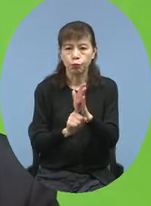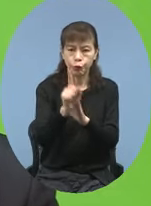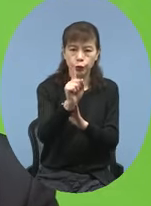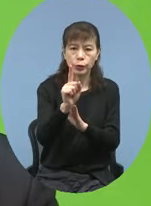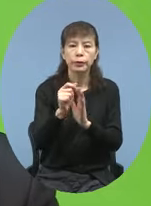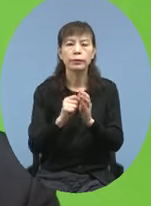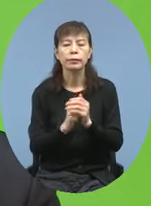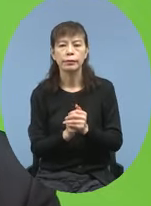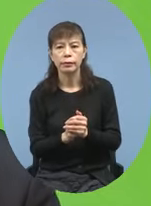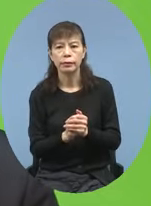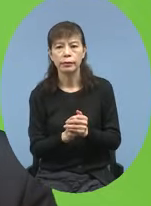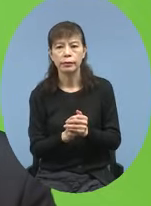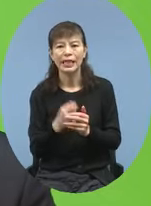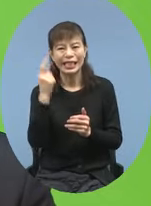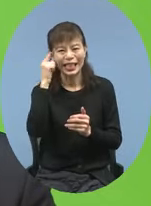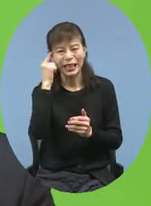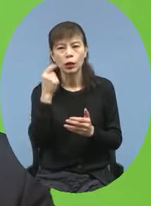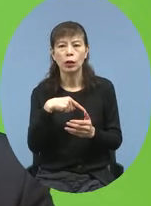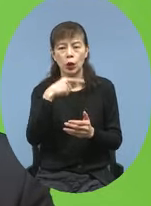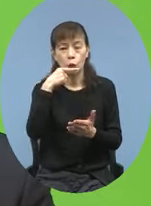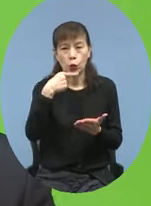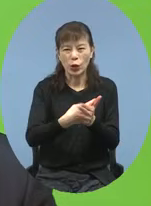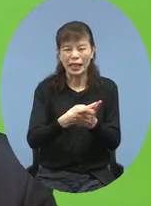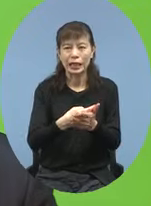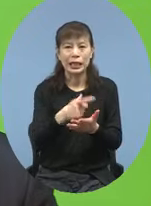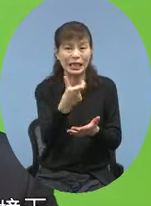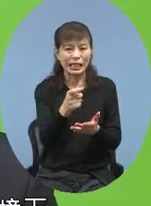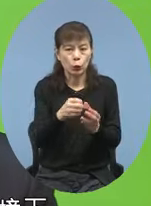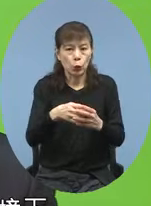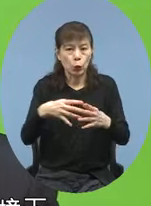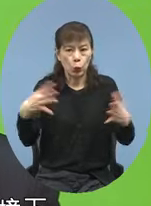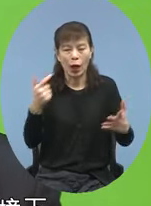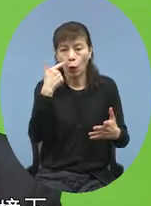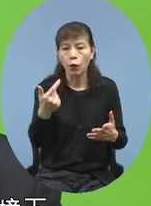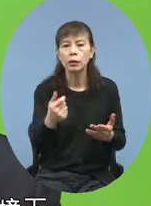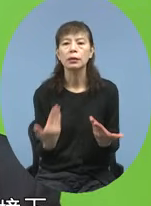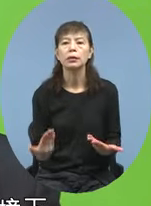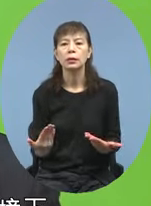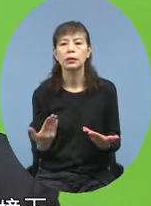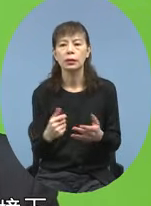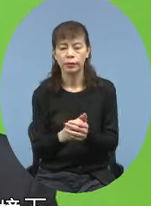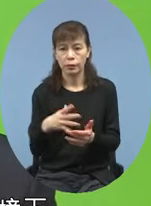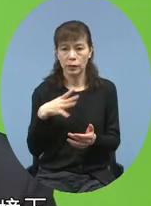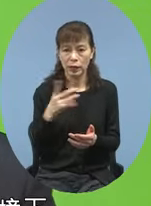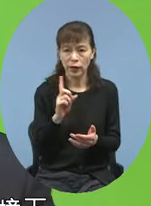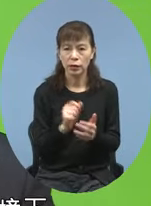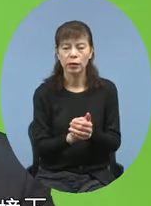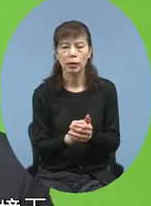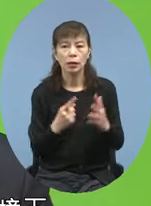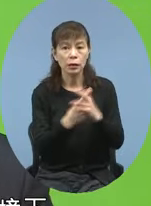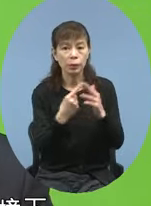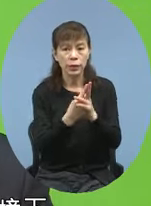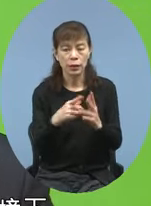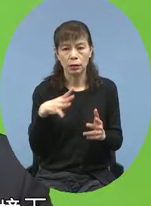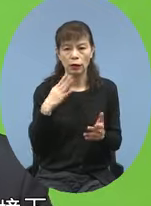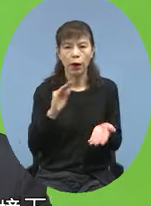加的。雖然財赤的金額龐大，但是在現時前所未見的特殊